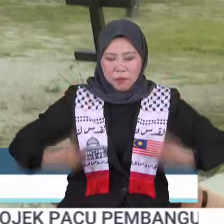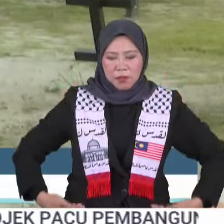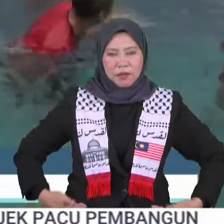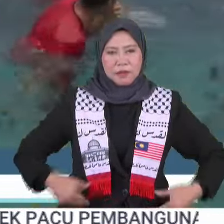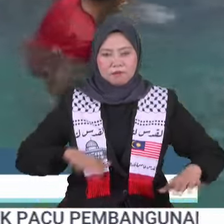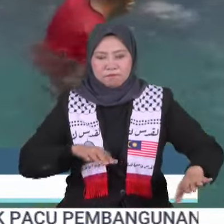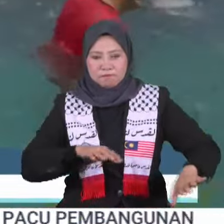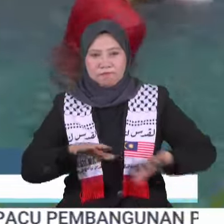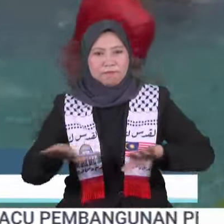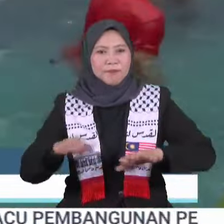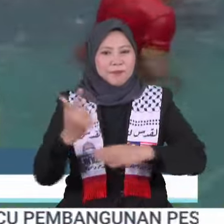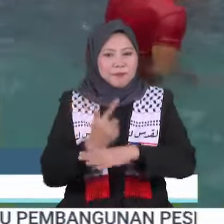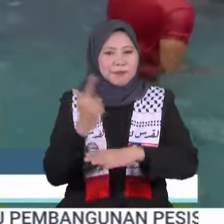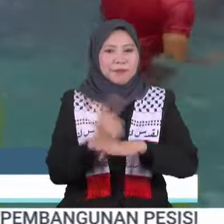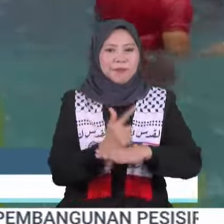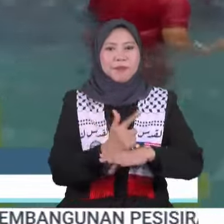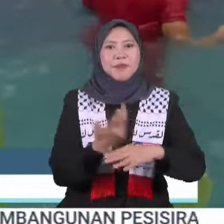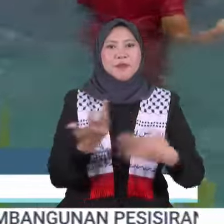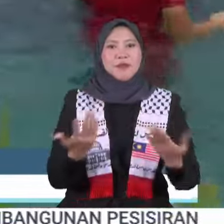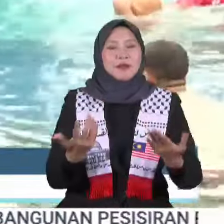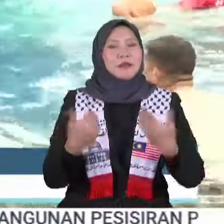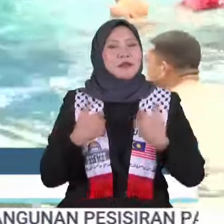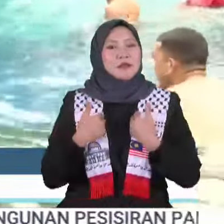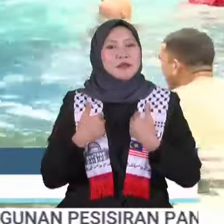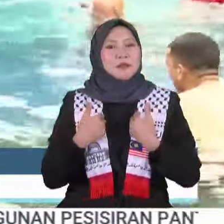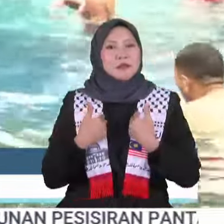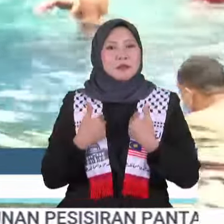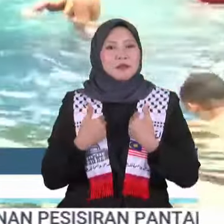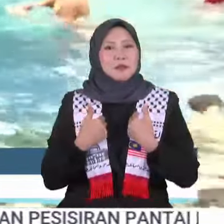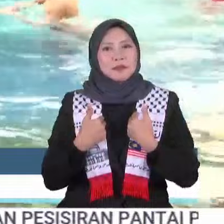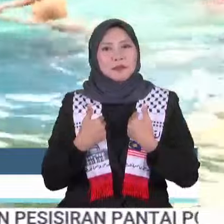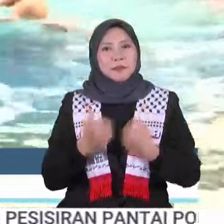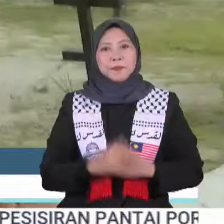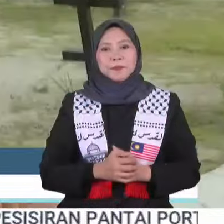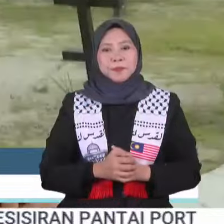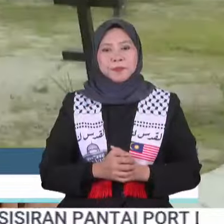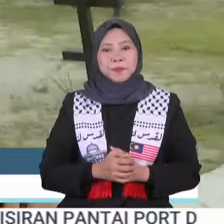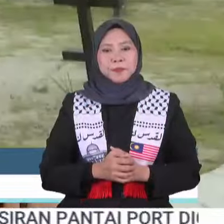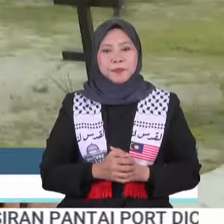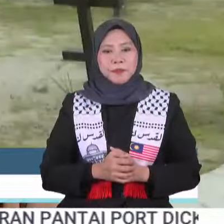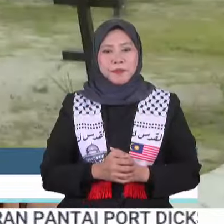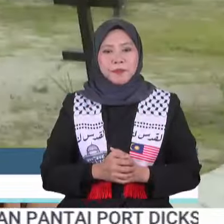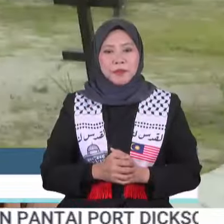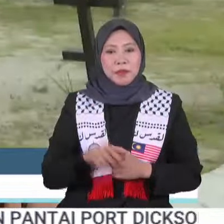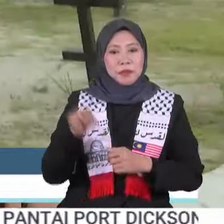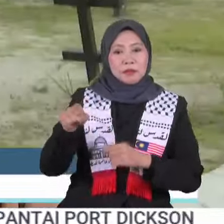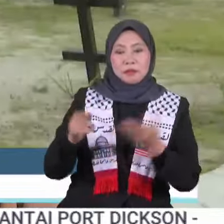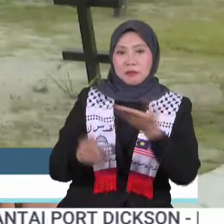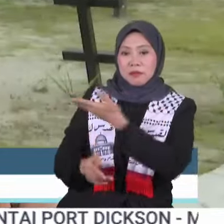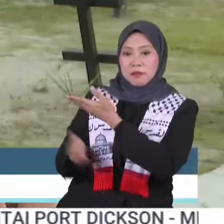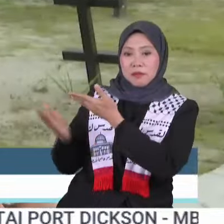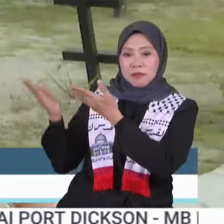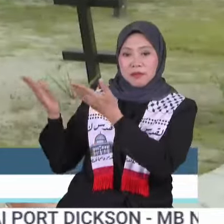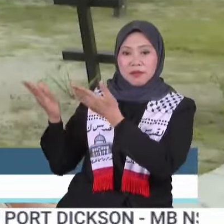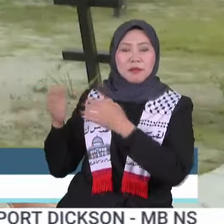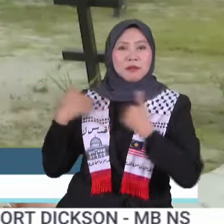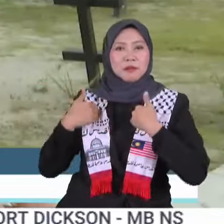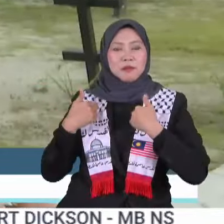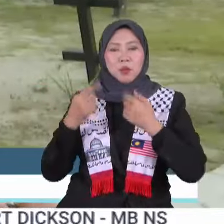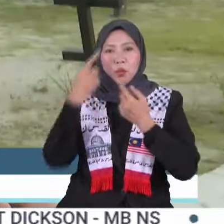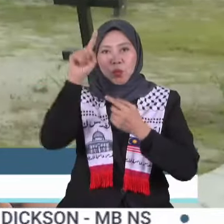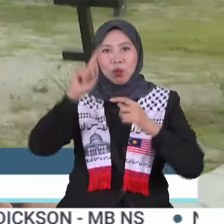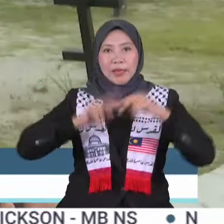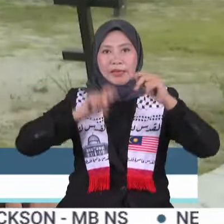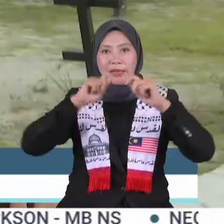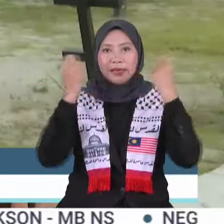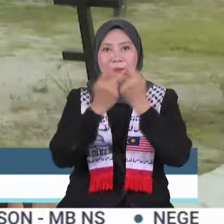Dan di waterpark, kita ada 13 attraction. Kerana kami pun ada obstacle course yang ini. Yang ini untuk bagi mereka lebih bonding untuk team